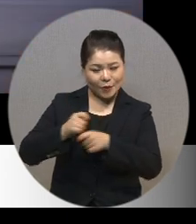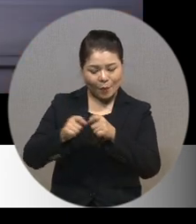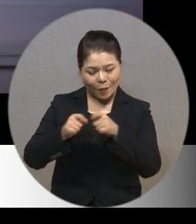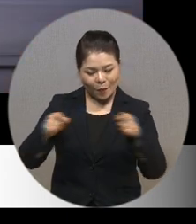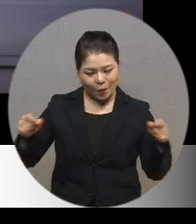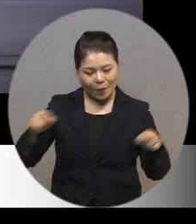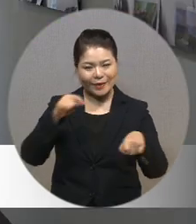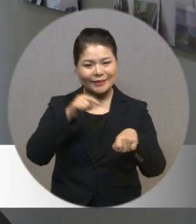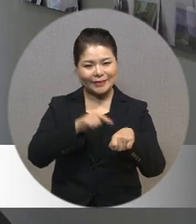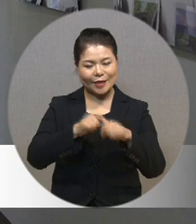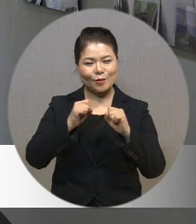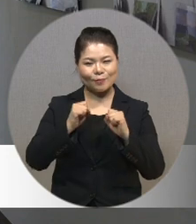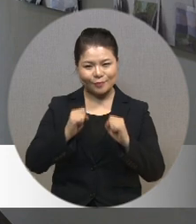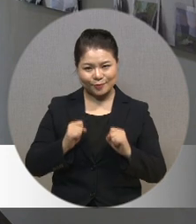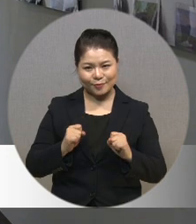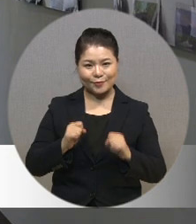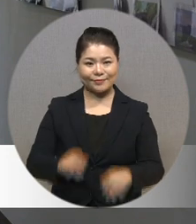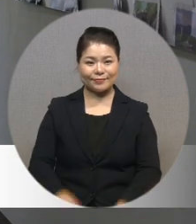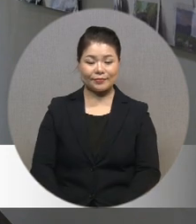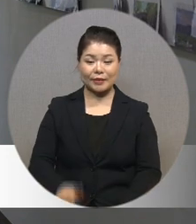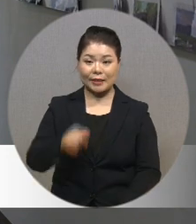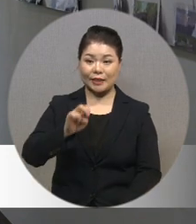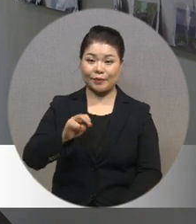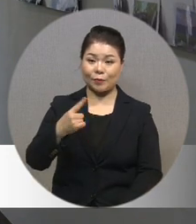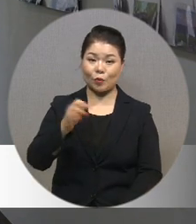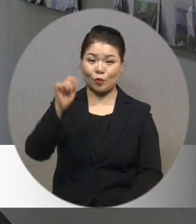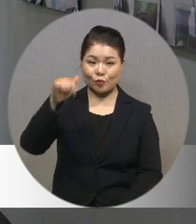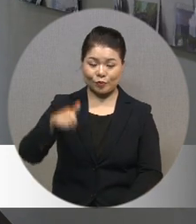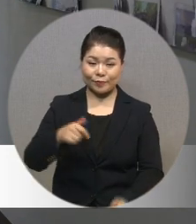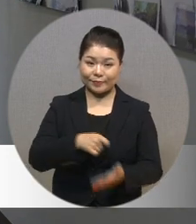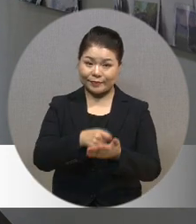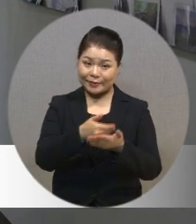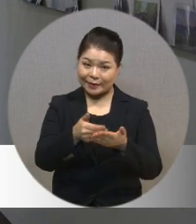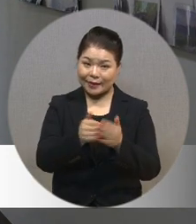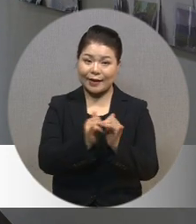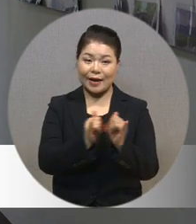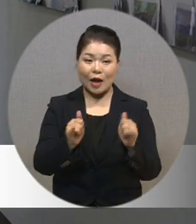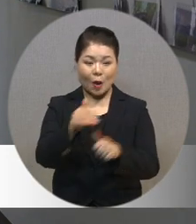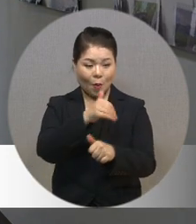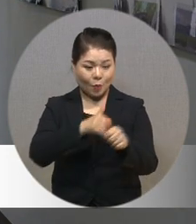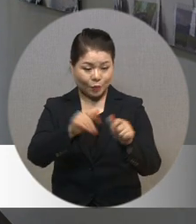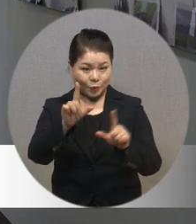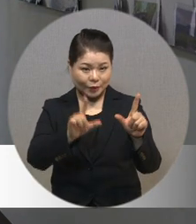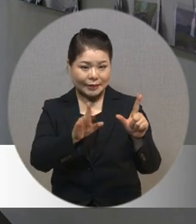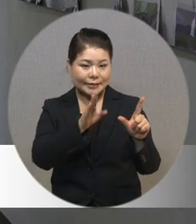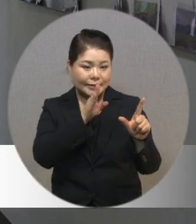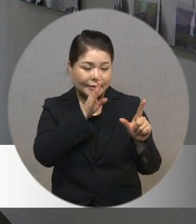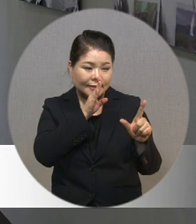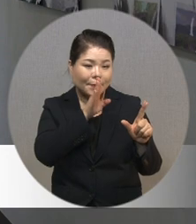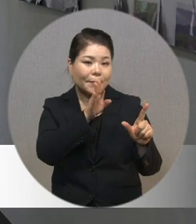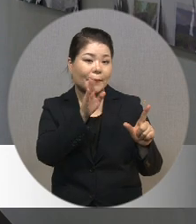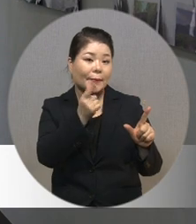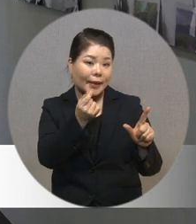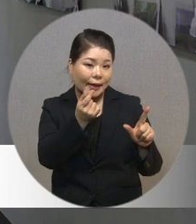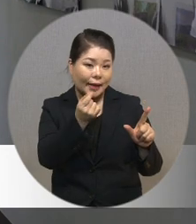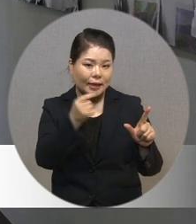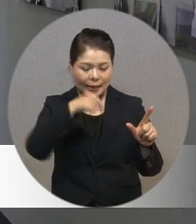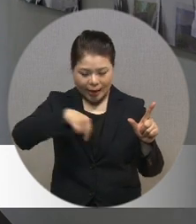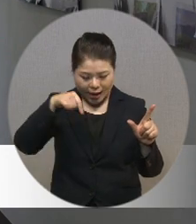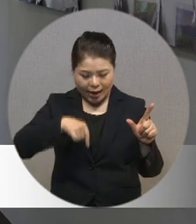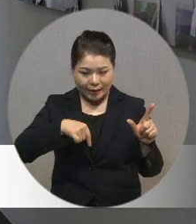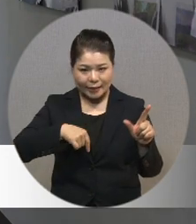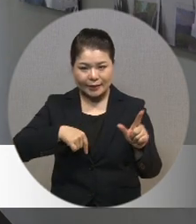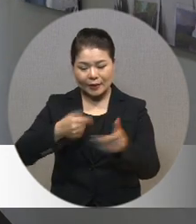머물게 됩니다. 김동욱 작가의 풍경은 실존적 대상이지만 그 속에서